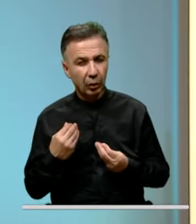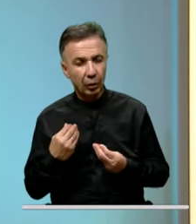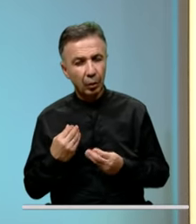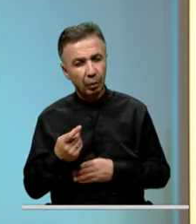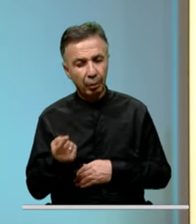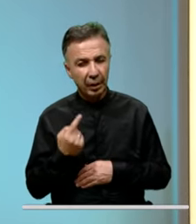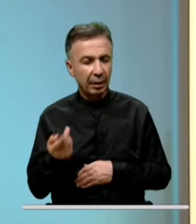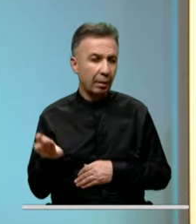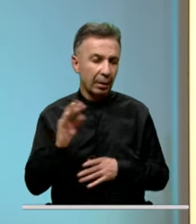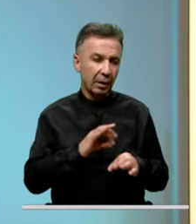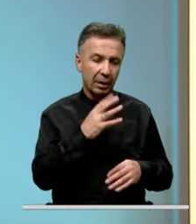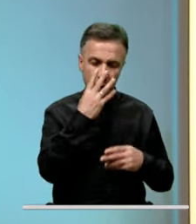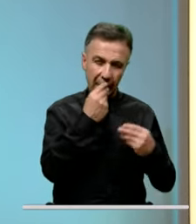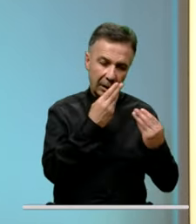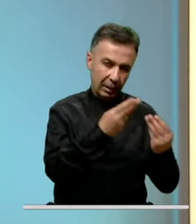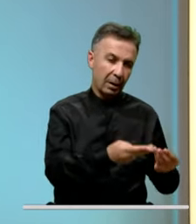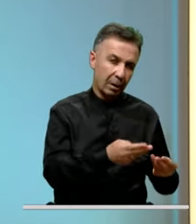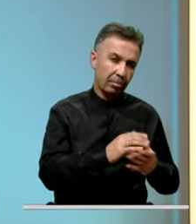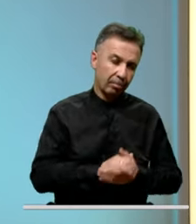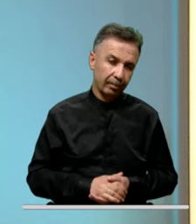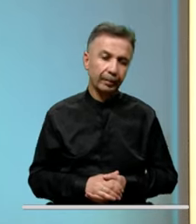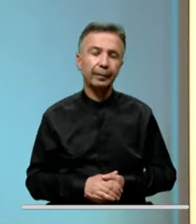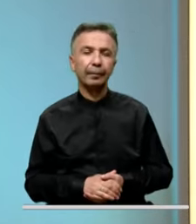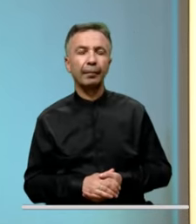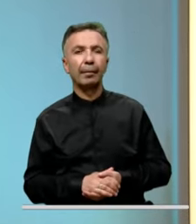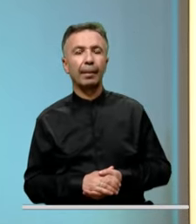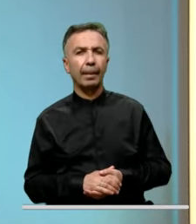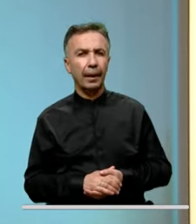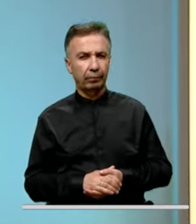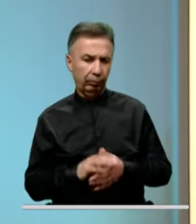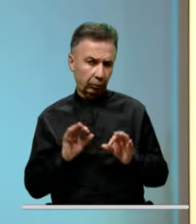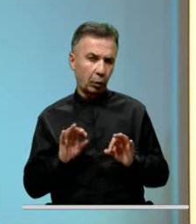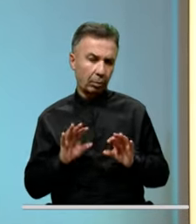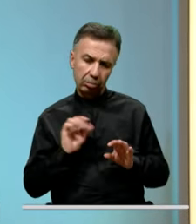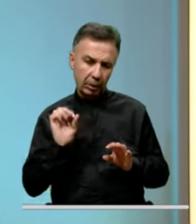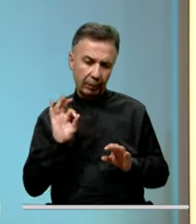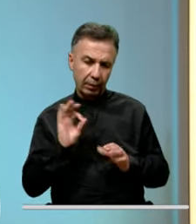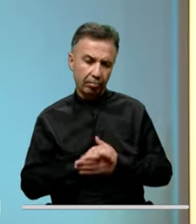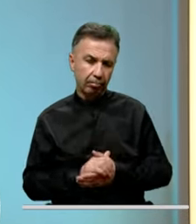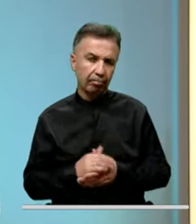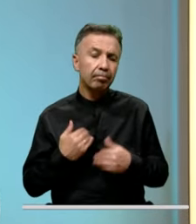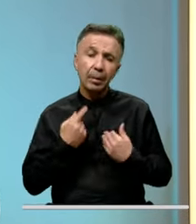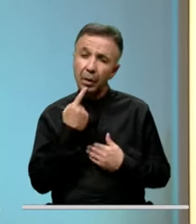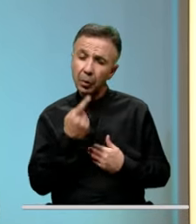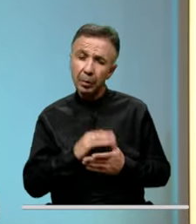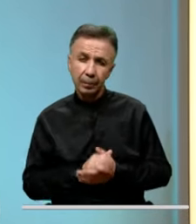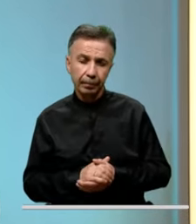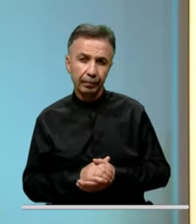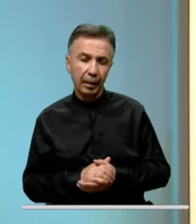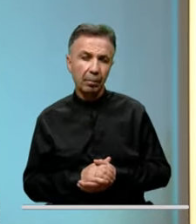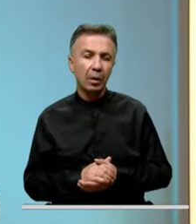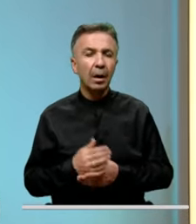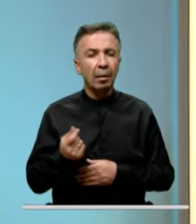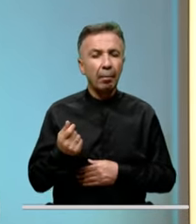bir şeyi bir başkasına hediye edebilir. Öyle değil mi? Ben diyorum ki bunu